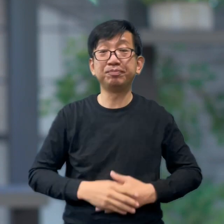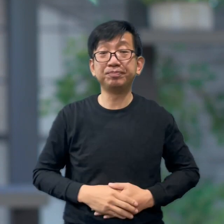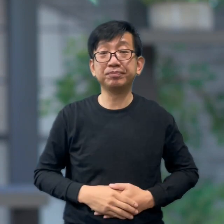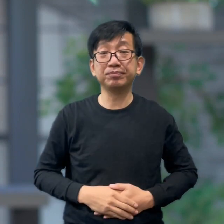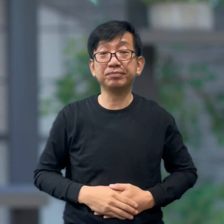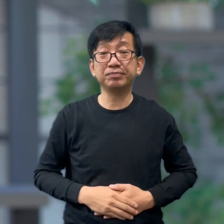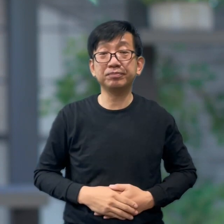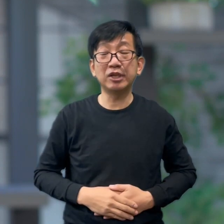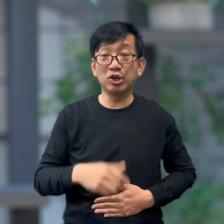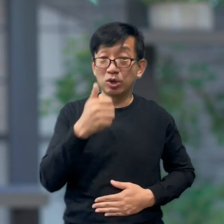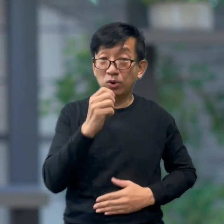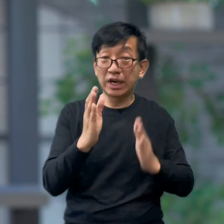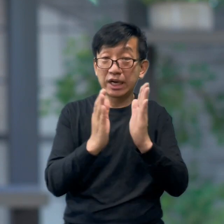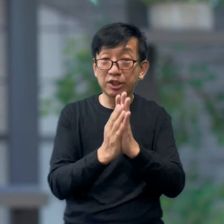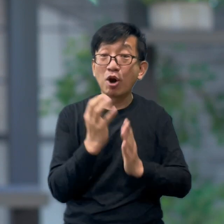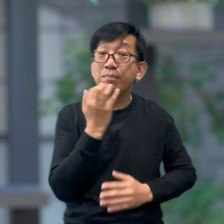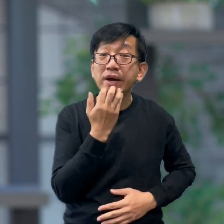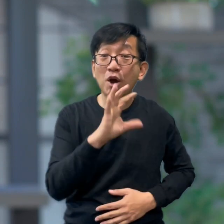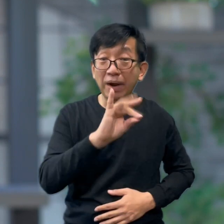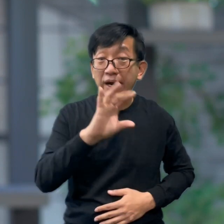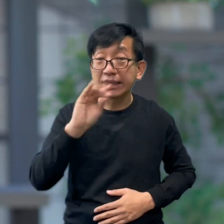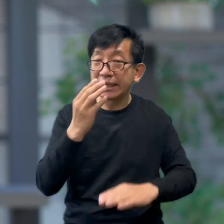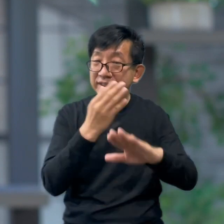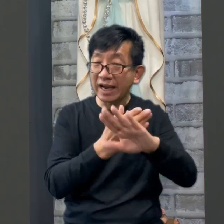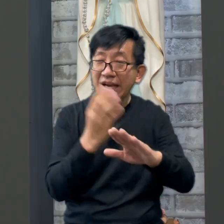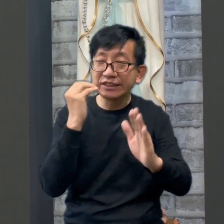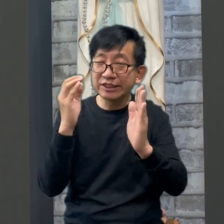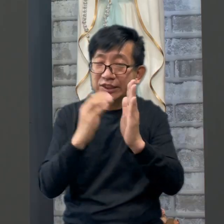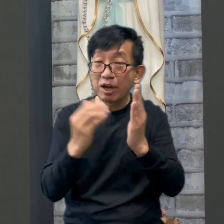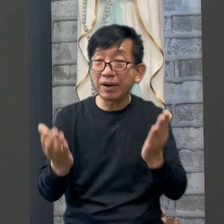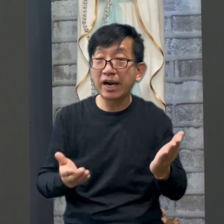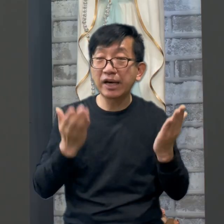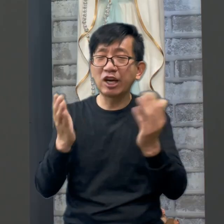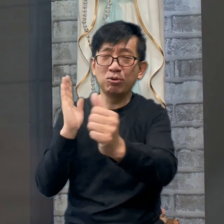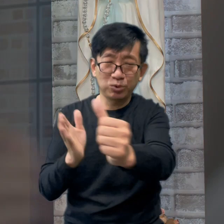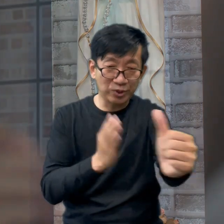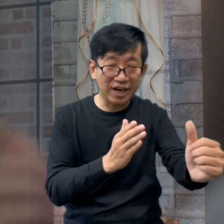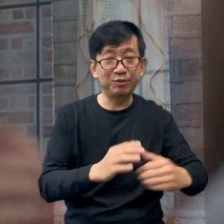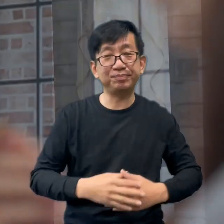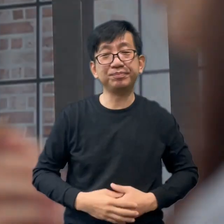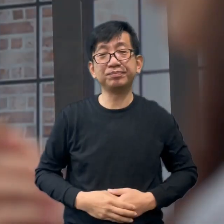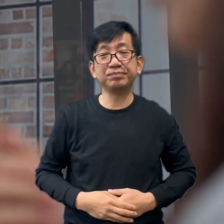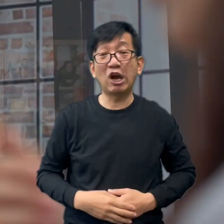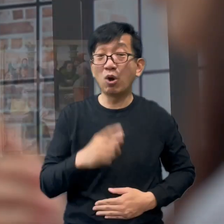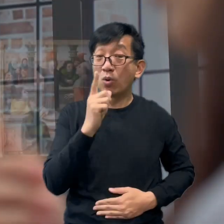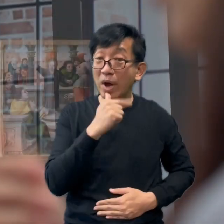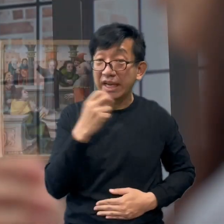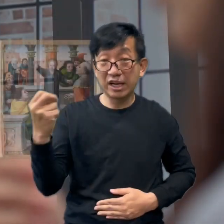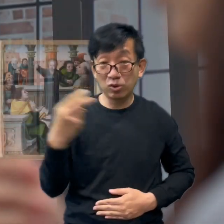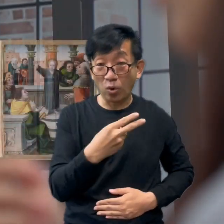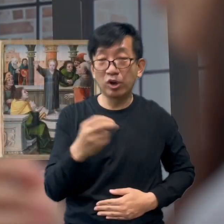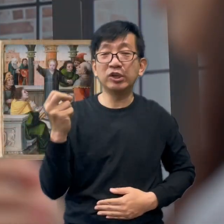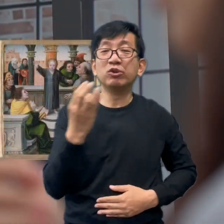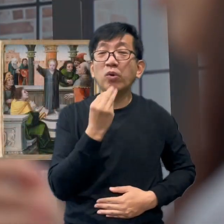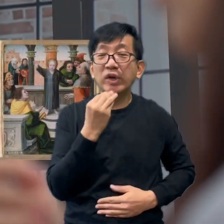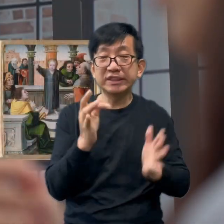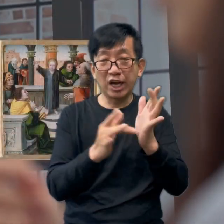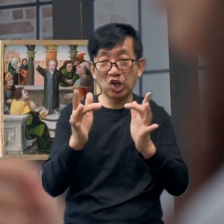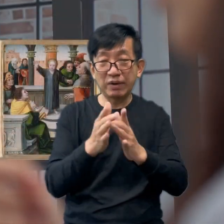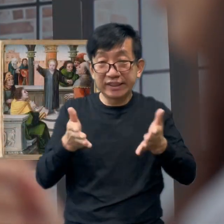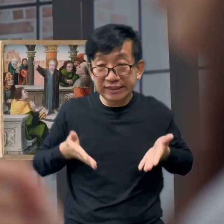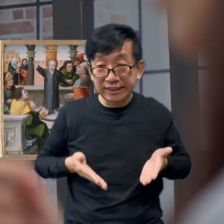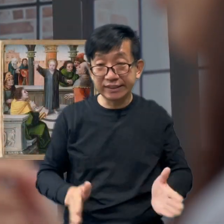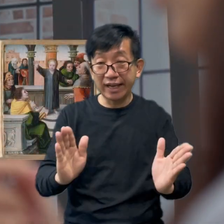마칩니다. 묵주기도는 요일마다 다른 신비를 바치도록 권고하는데요. 월요일과 토요일에는